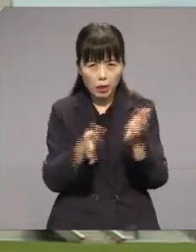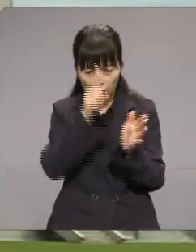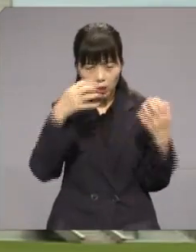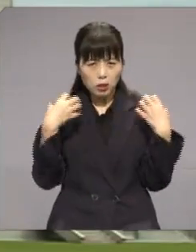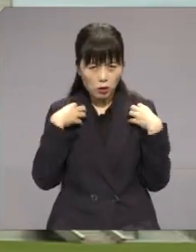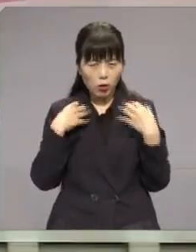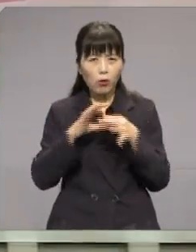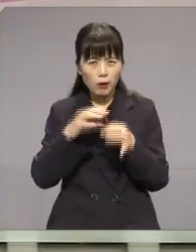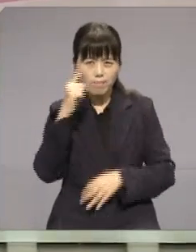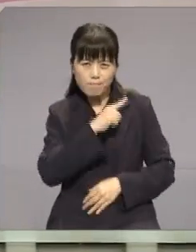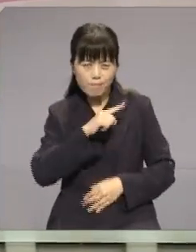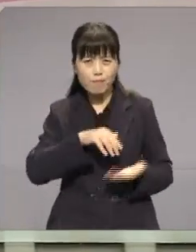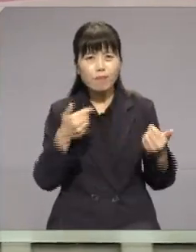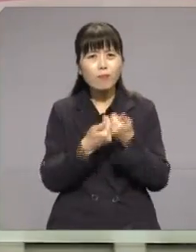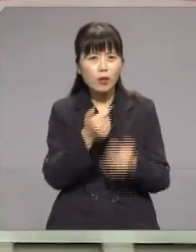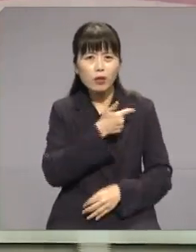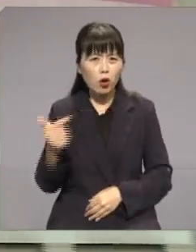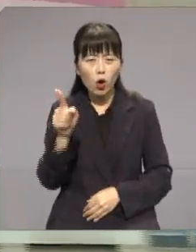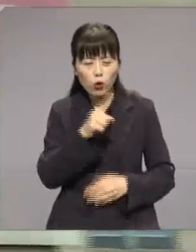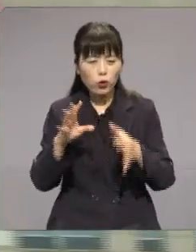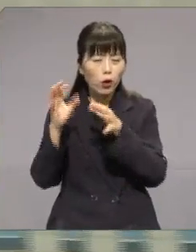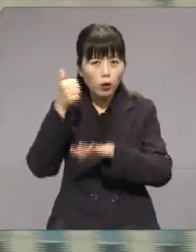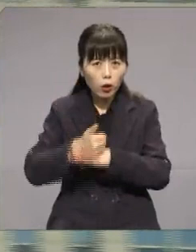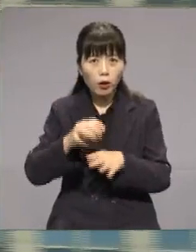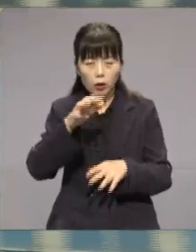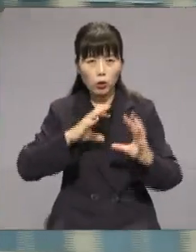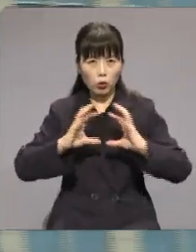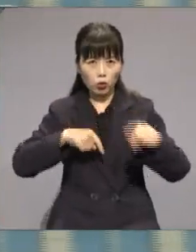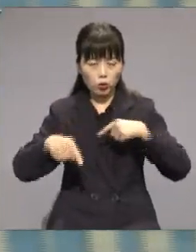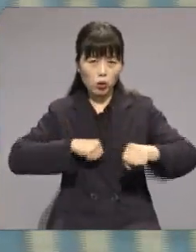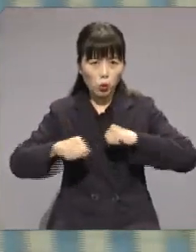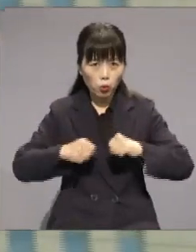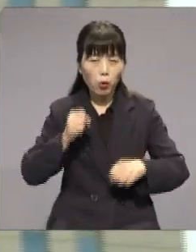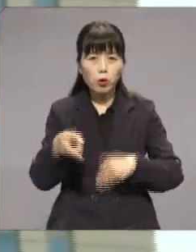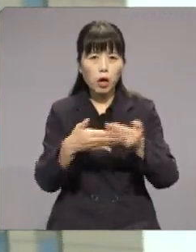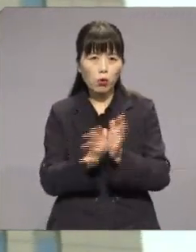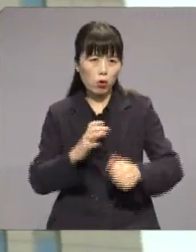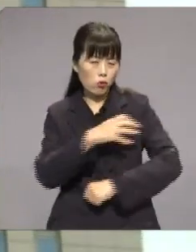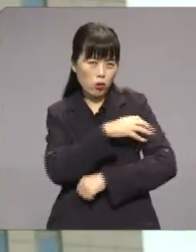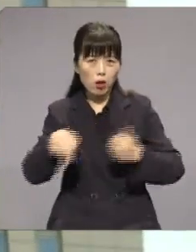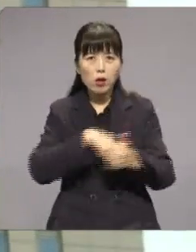악화될 수밖에 없을 걸로 보입니다. 어떤 결과로 이어져도 국정 동력은 물론 여권 권력